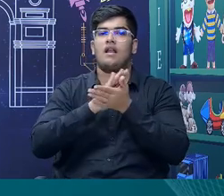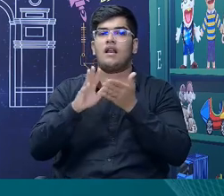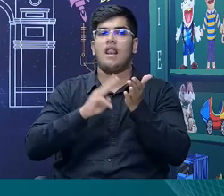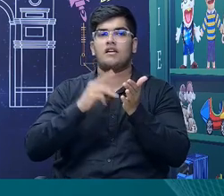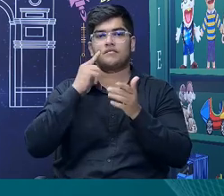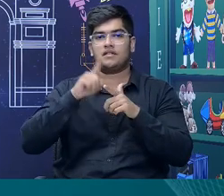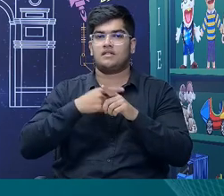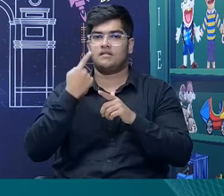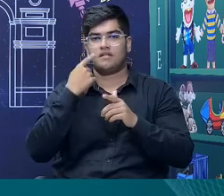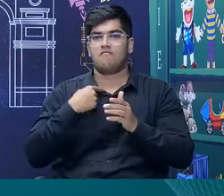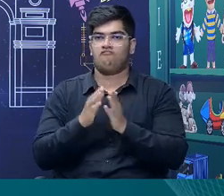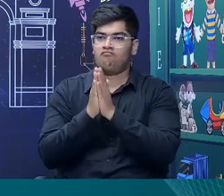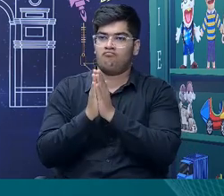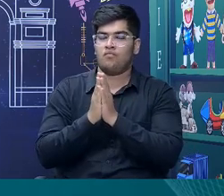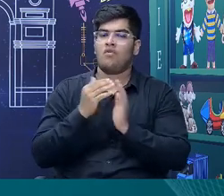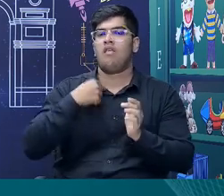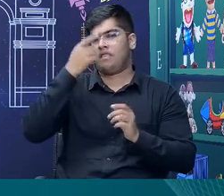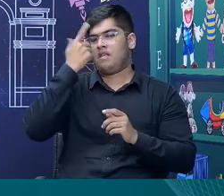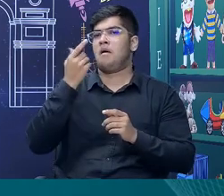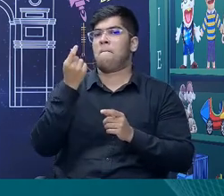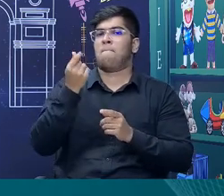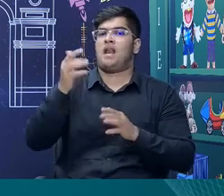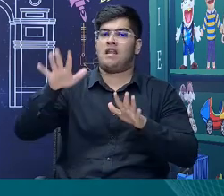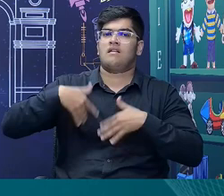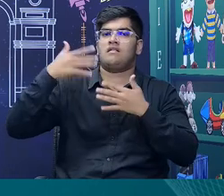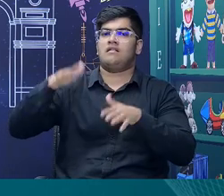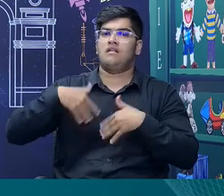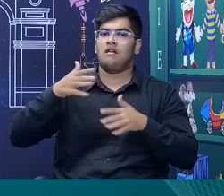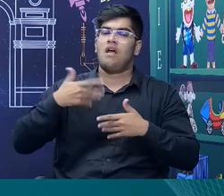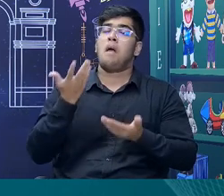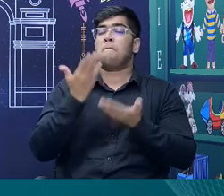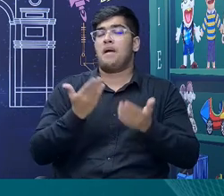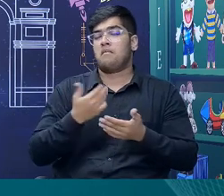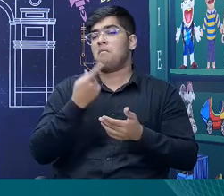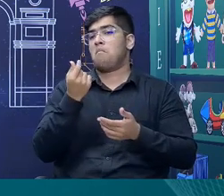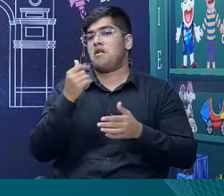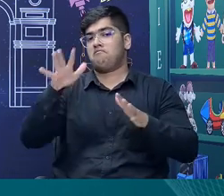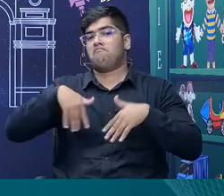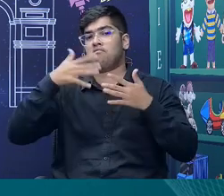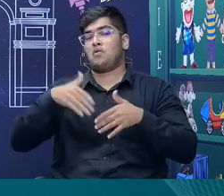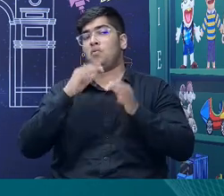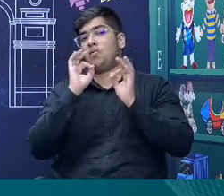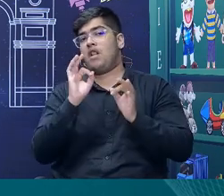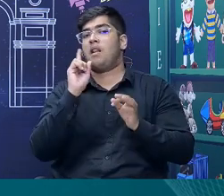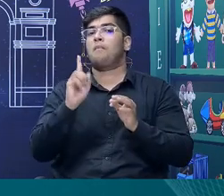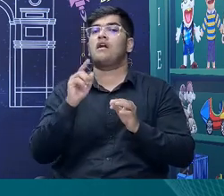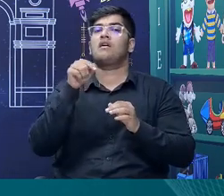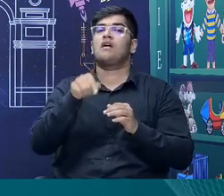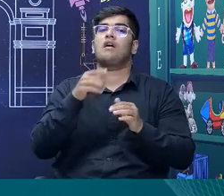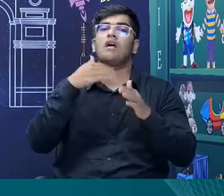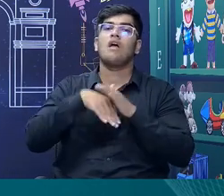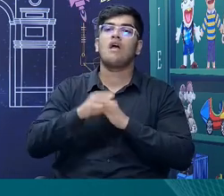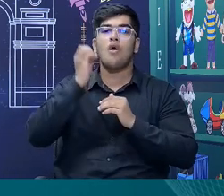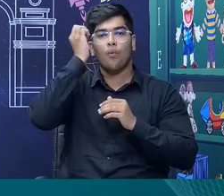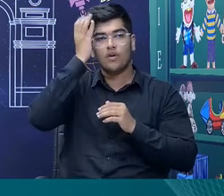हमारे पास वेल्थ आए तो ऐसा हो सकता है की हम सिर्फ वेल्थ एकम्युलेट करें और उसके चक्कर में हम